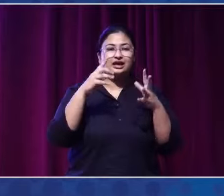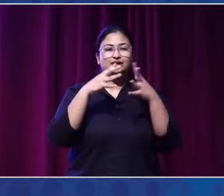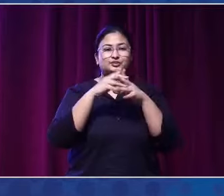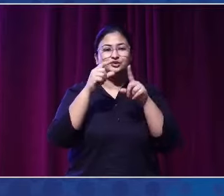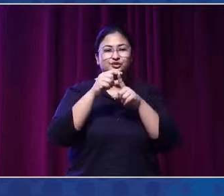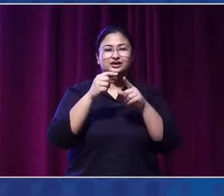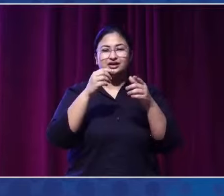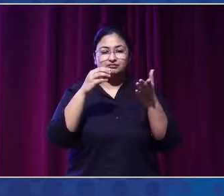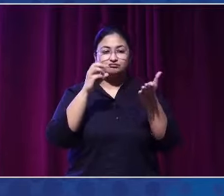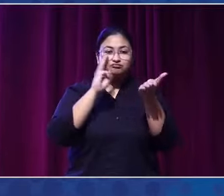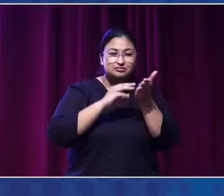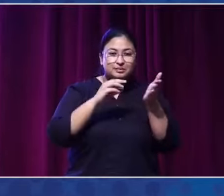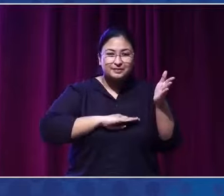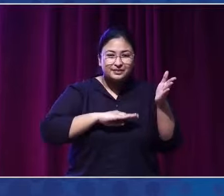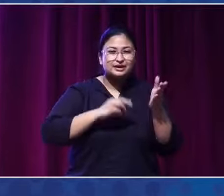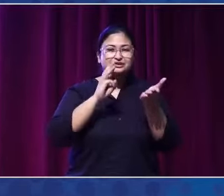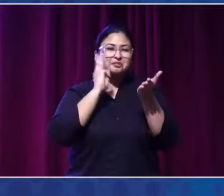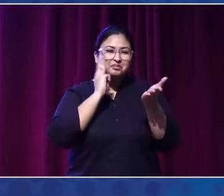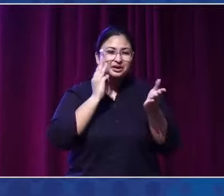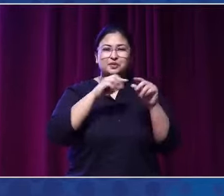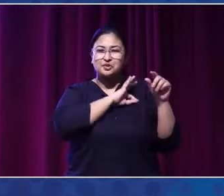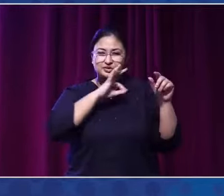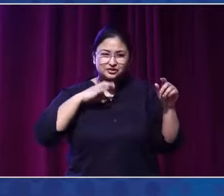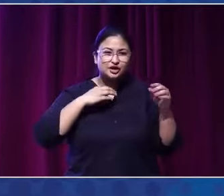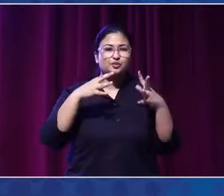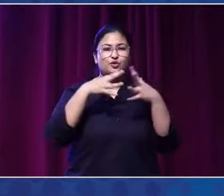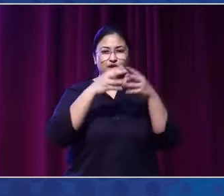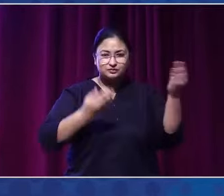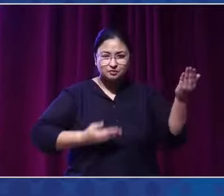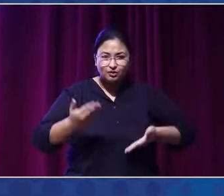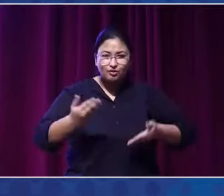Odisha, Maharashtra, Manipur, Tripura, West Bengal.